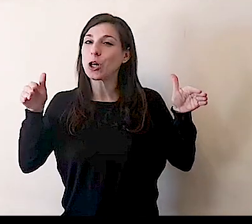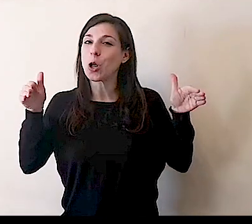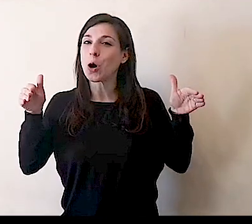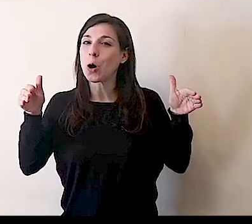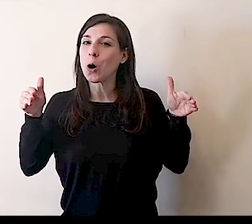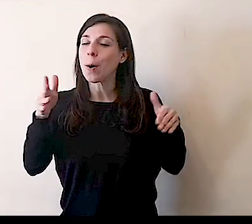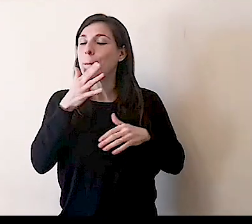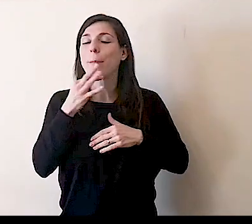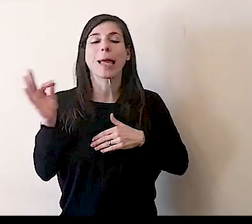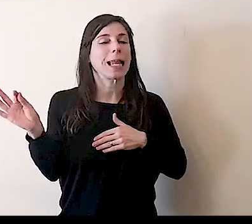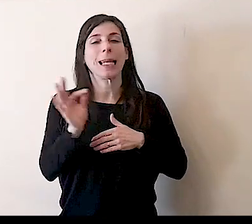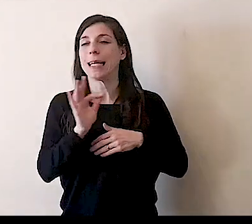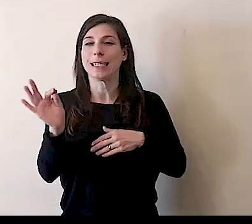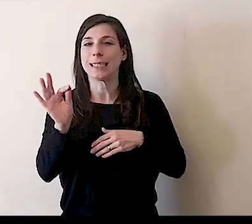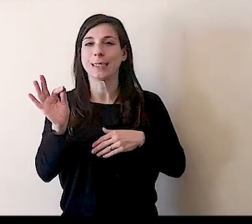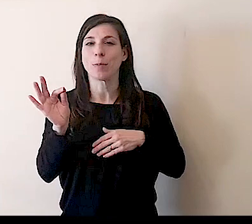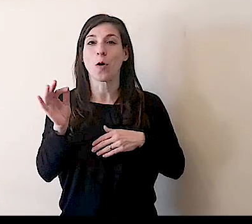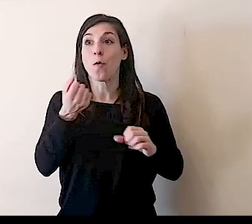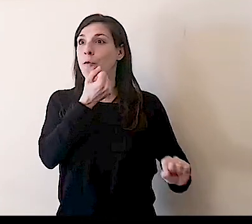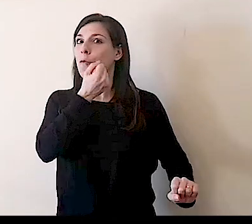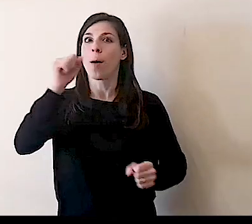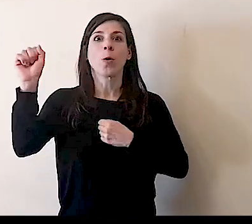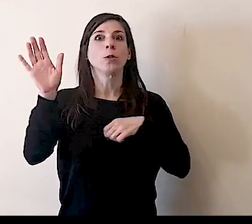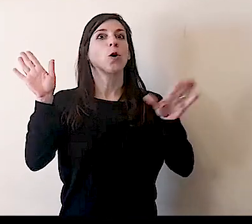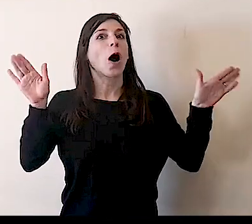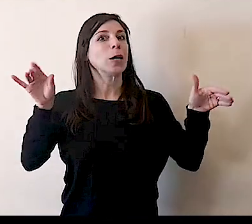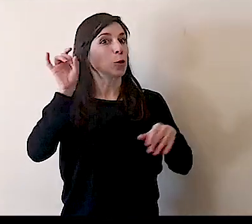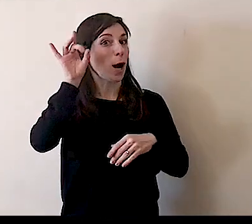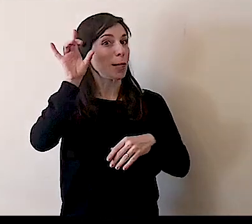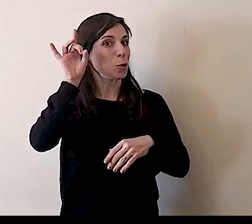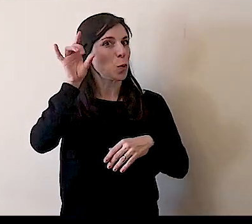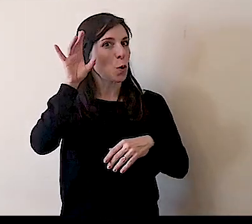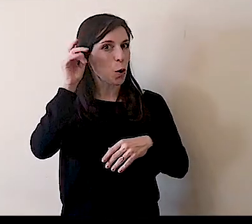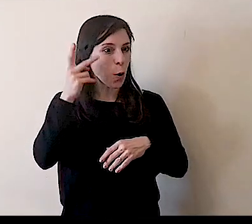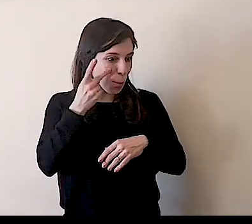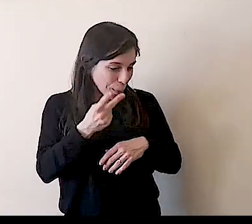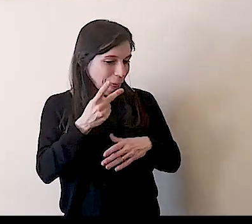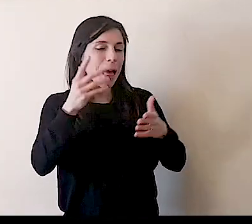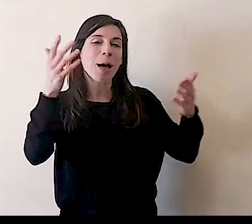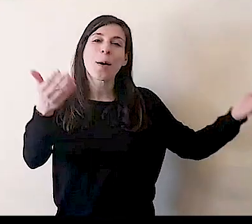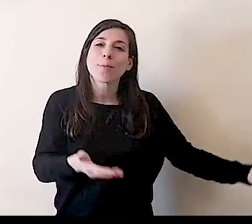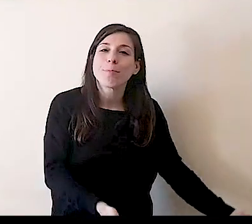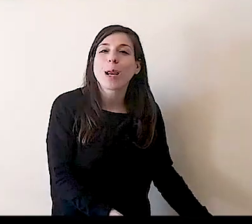da un angelo bellissimo il famoso angelo azzurro